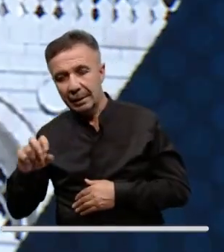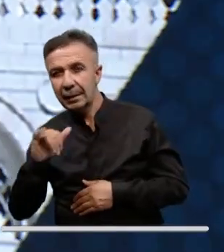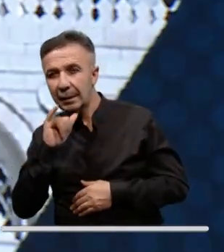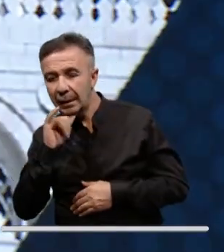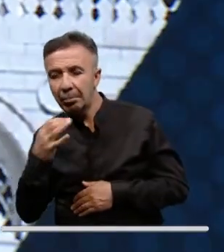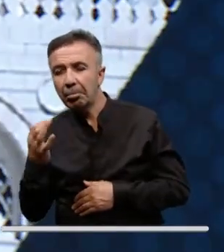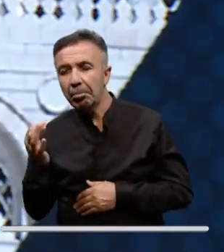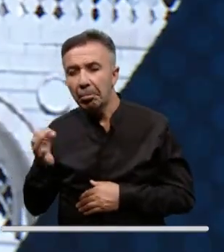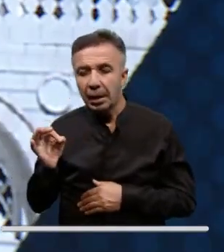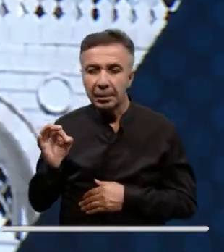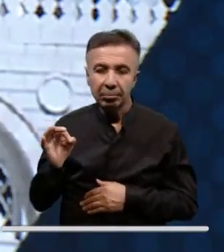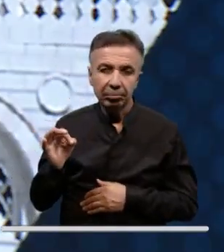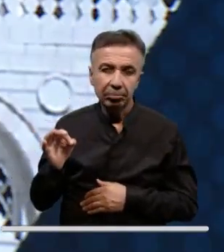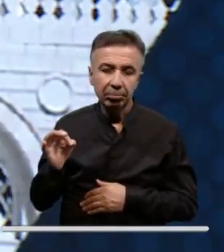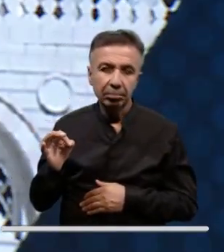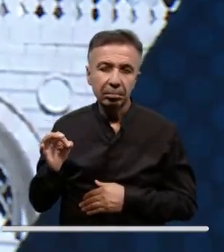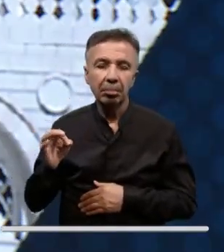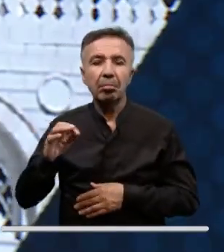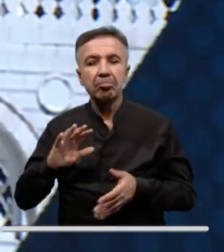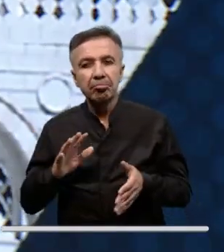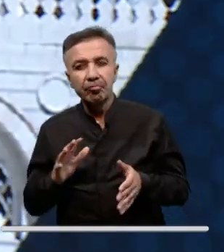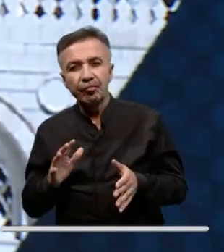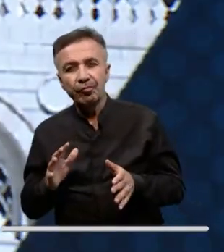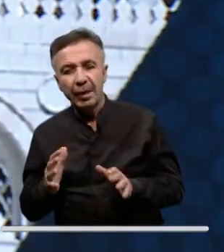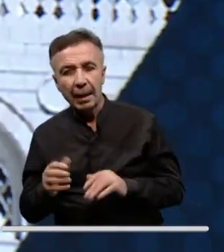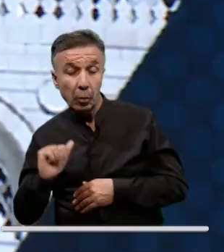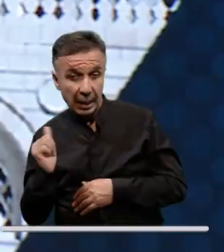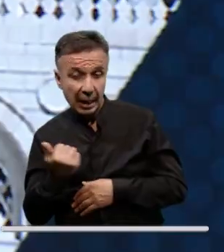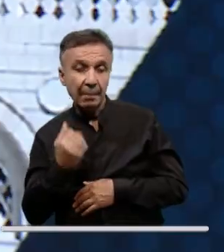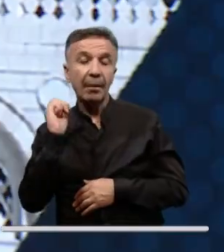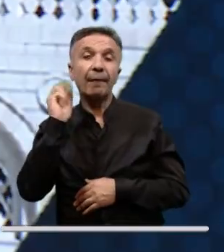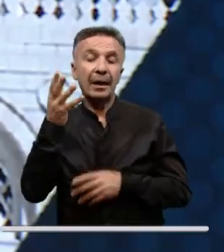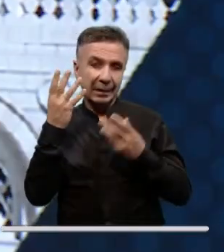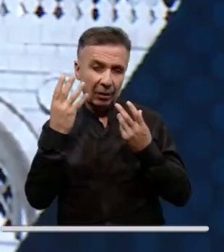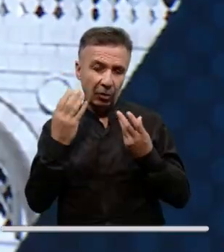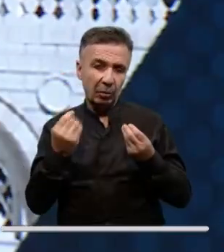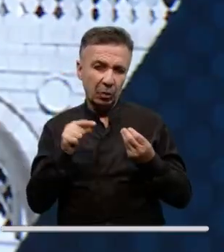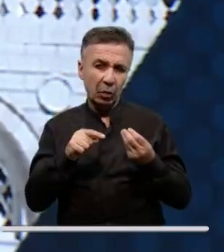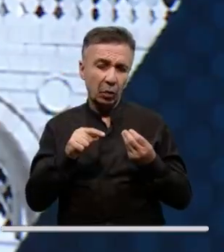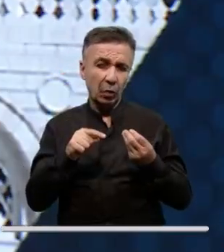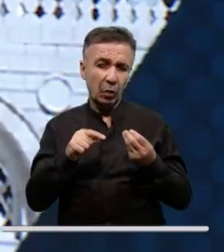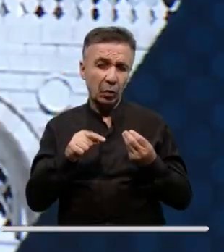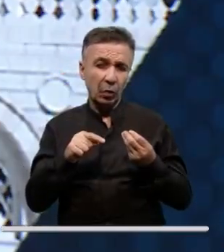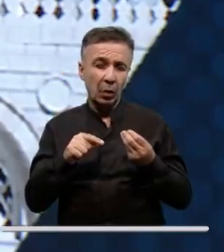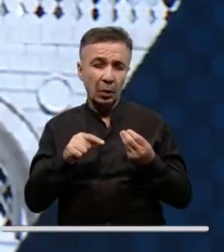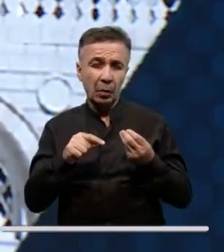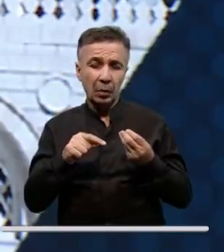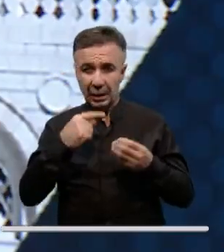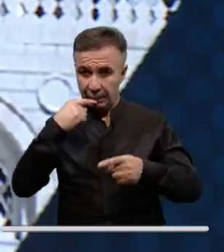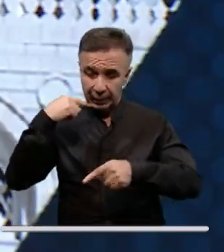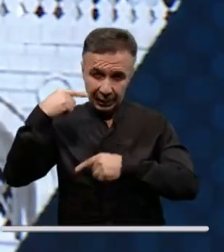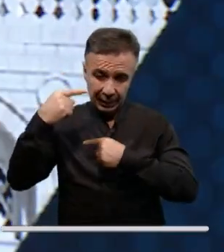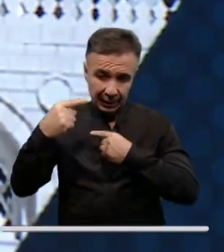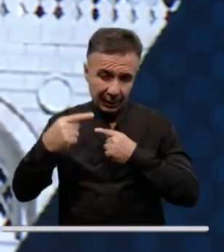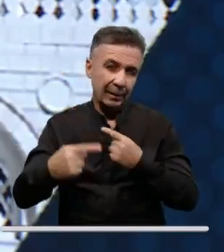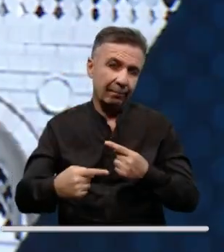altın Eee veya bu değerden daha fazlaysa ve bunun üzerinden Eee ve bunu